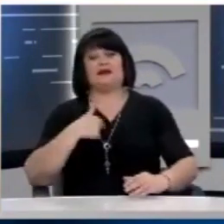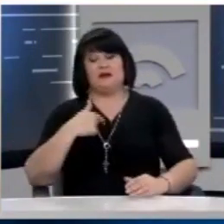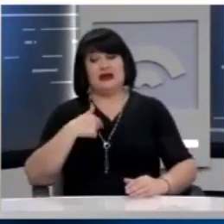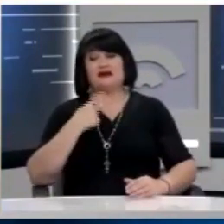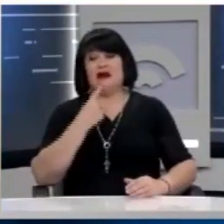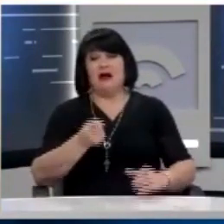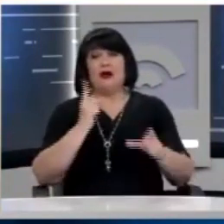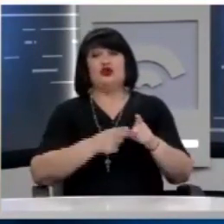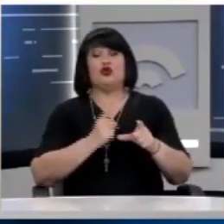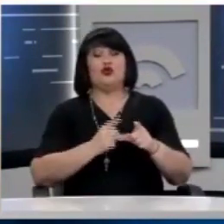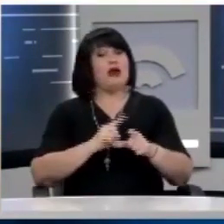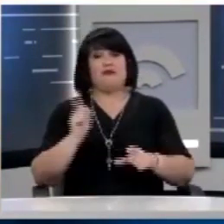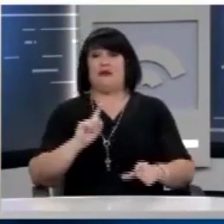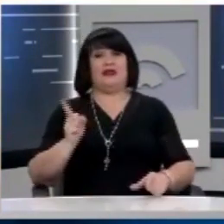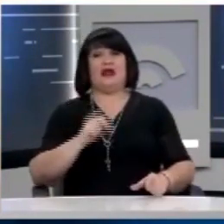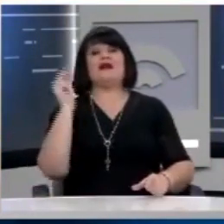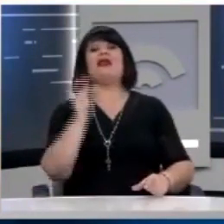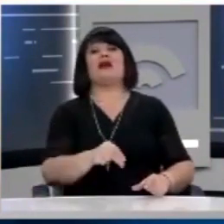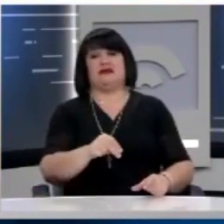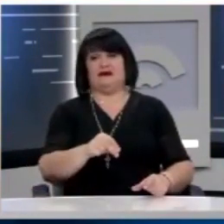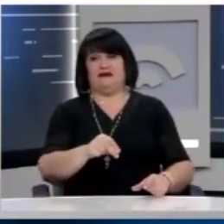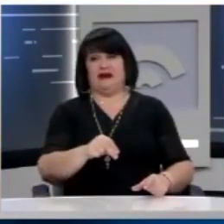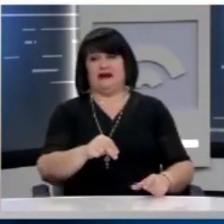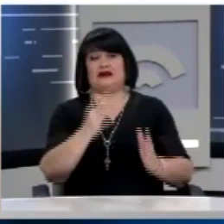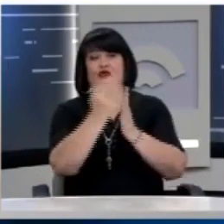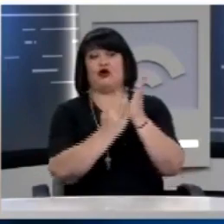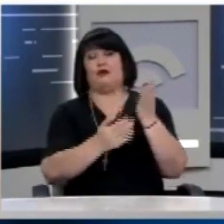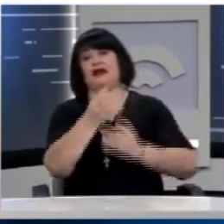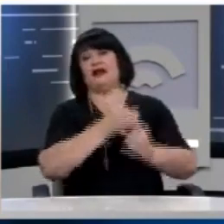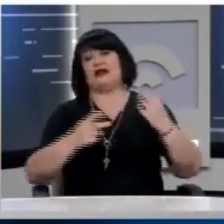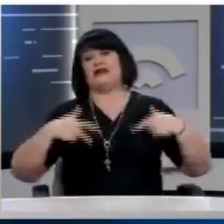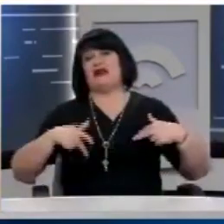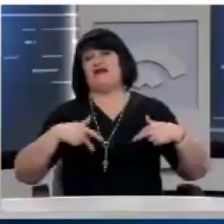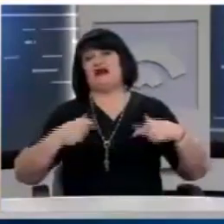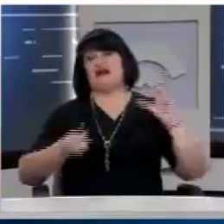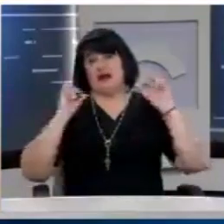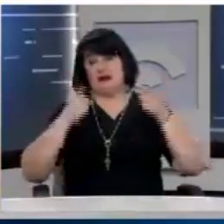Πρόεδρε, δηλώνουμε ότι το ΚΚΕ καταψηφίζει τις προγραμματικές δηλώσεις της κυβέρνησης της Νέας Δημοκρατίας.